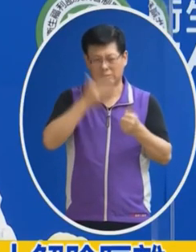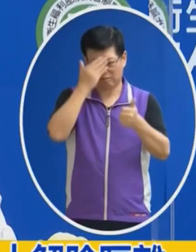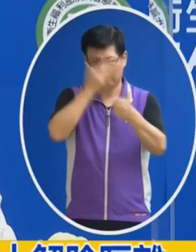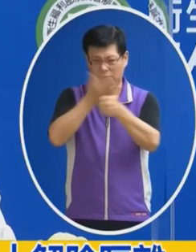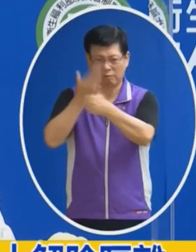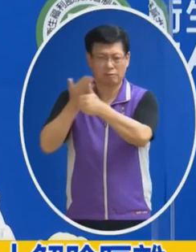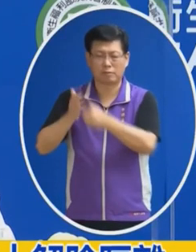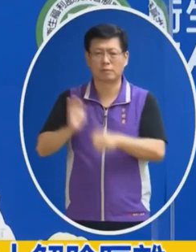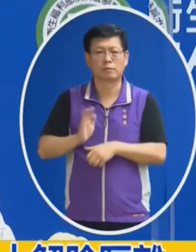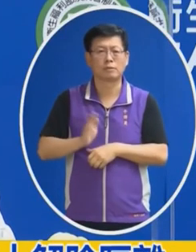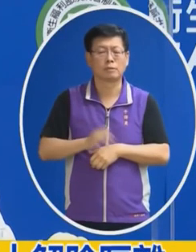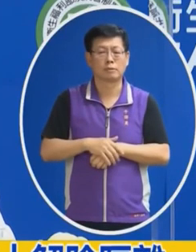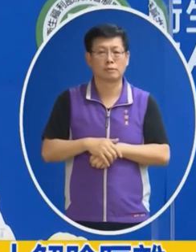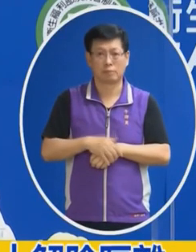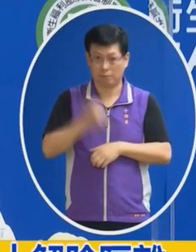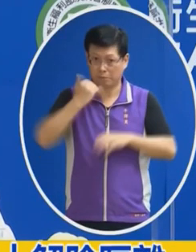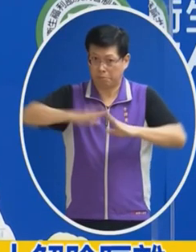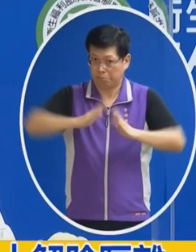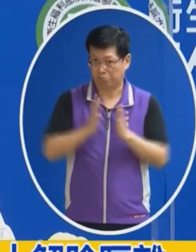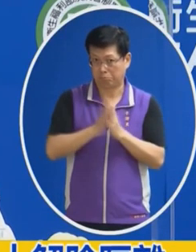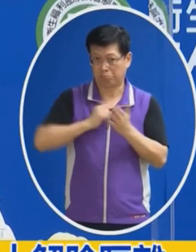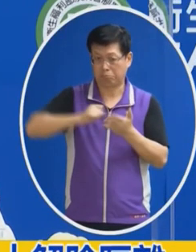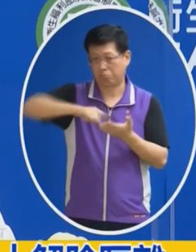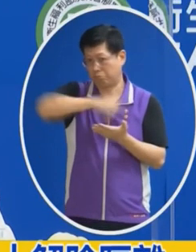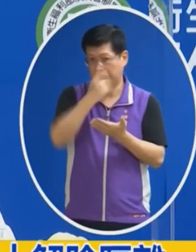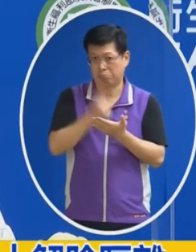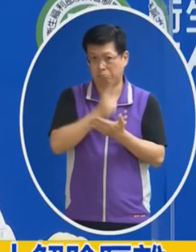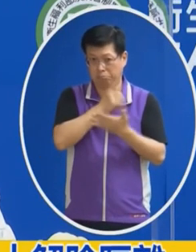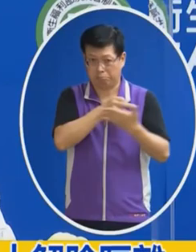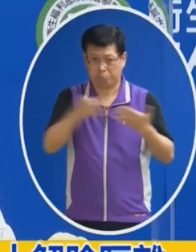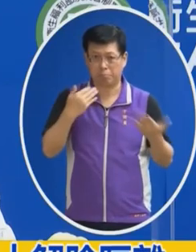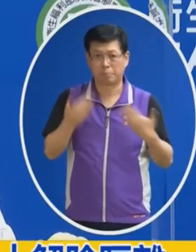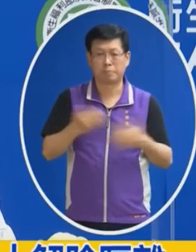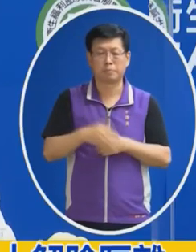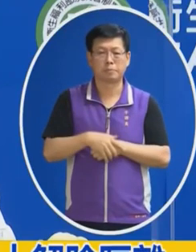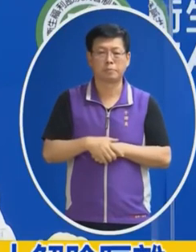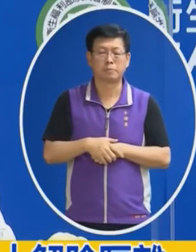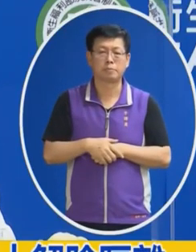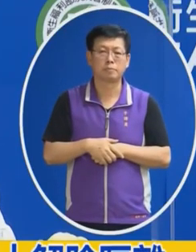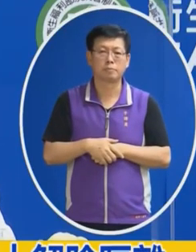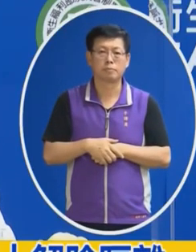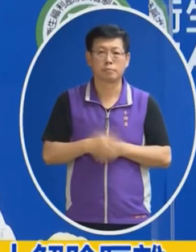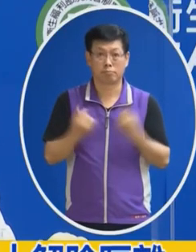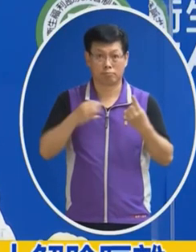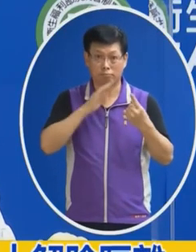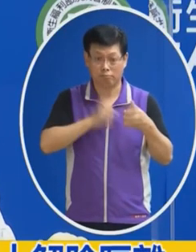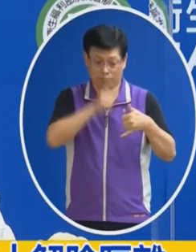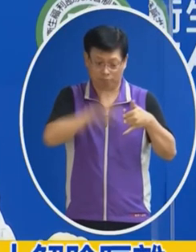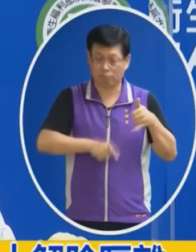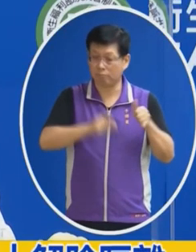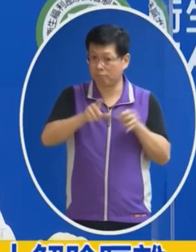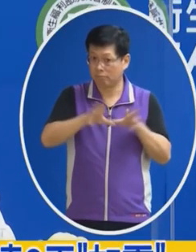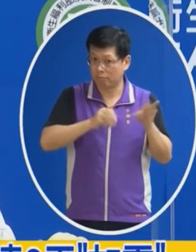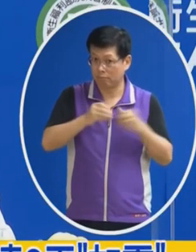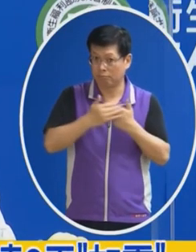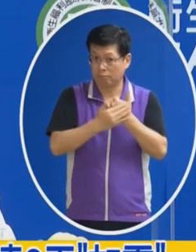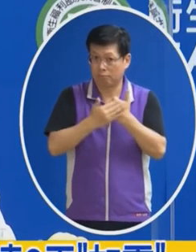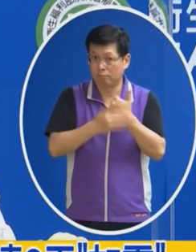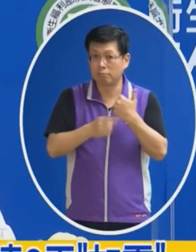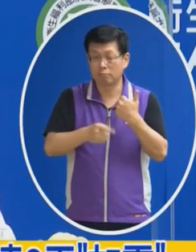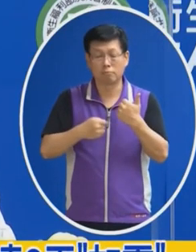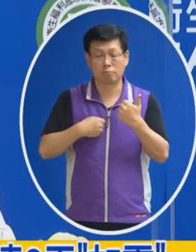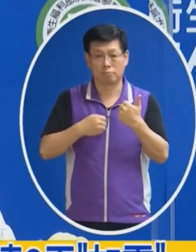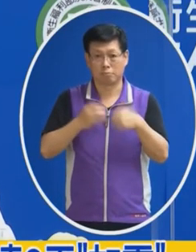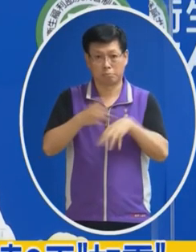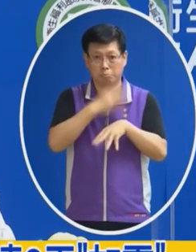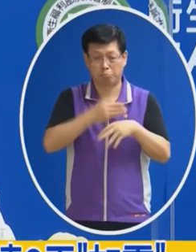到太多的人就能够很完整的把它做完全，所以在这个各自的这样的一个